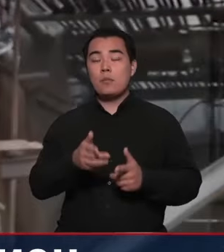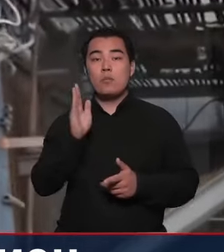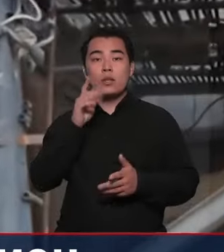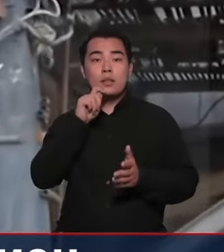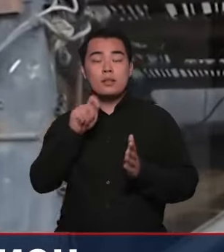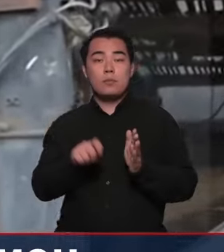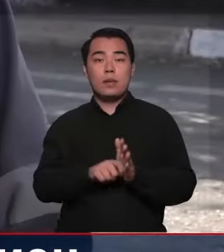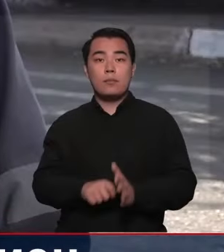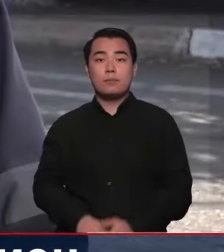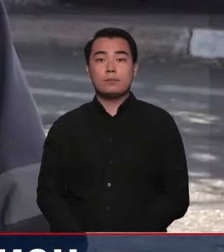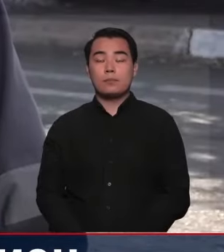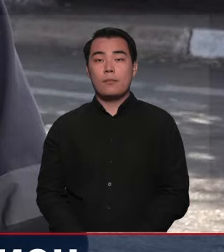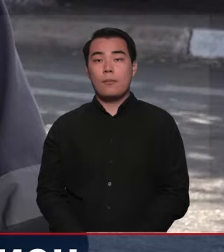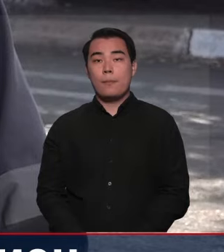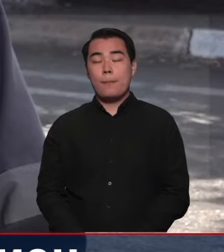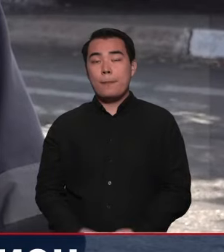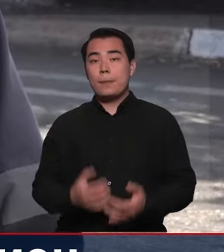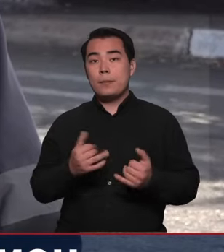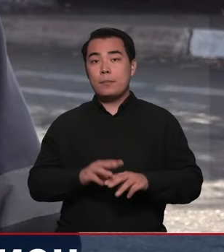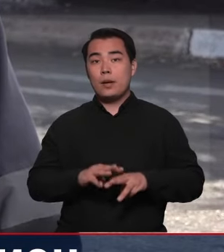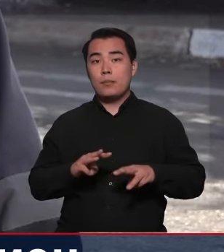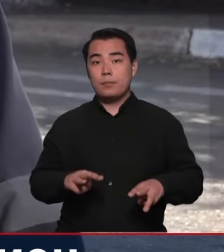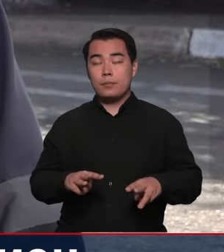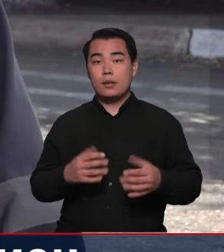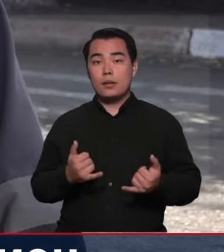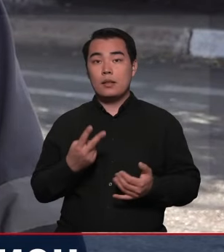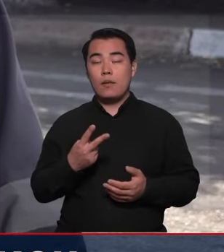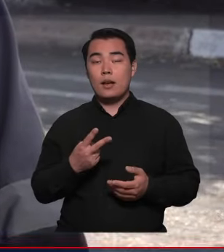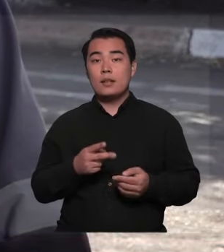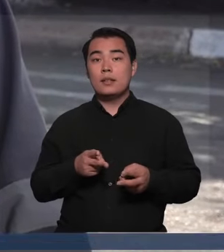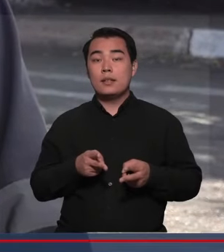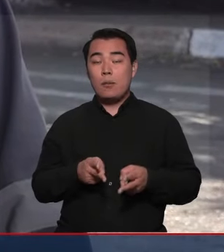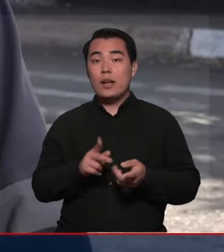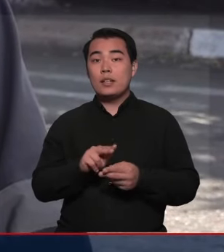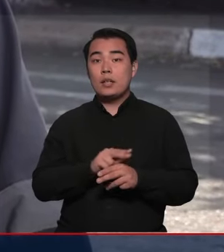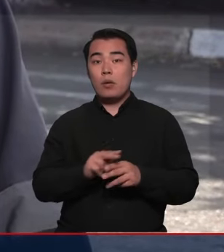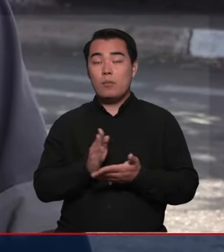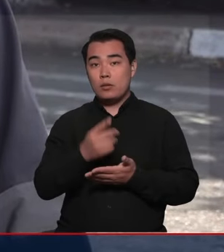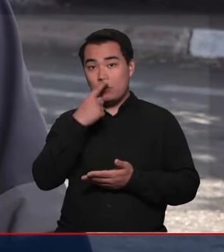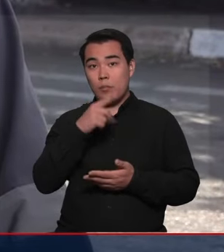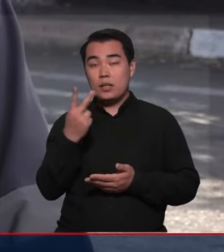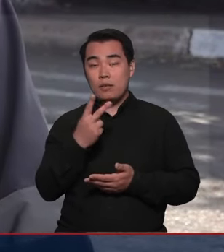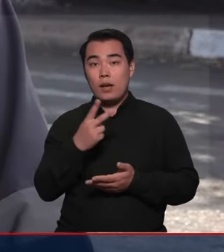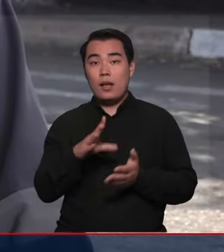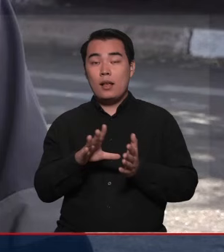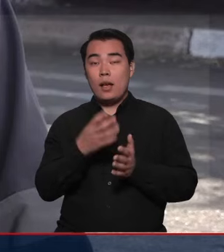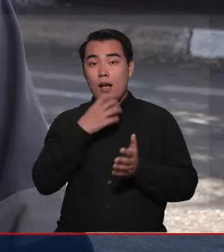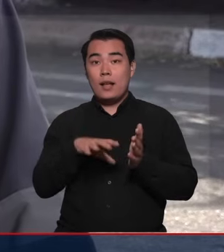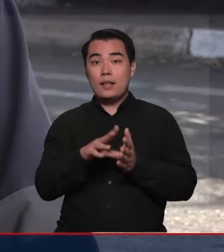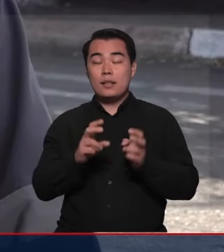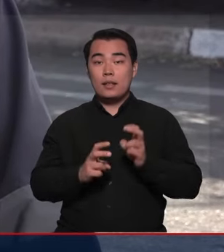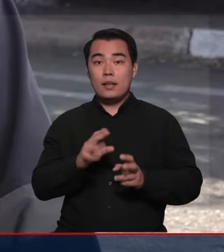зиме. На данный момент ведется 2 капитальных котла. Котла номер 2 станционного и котла номер